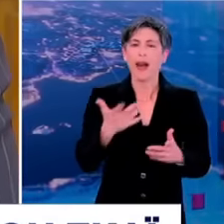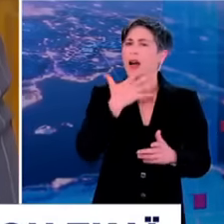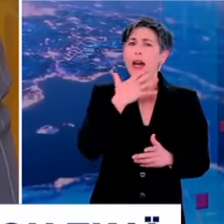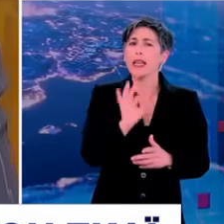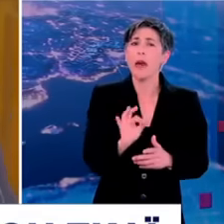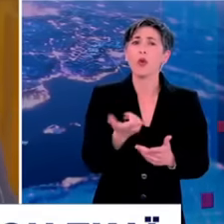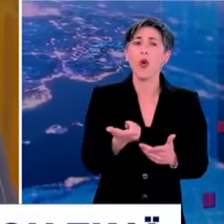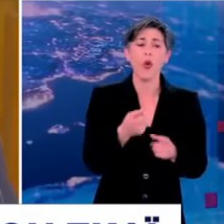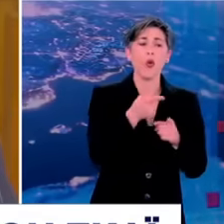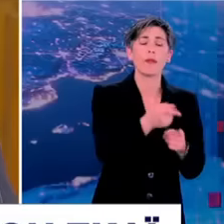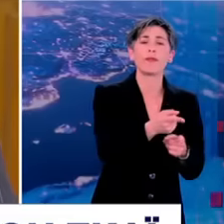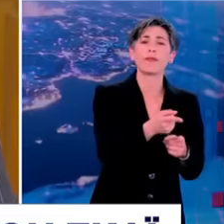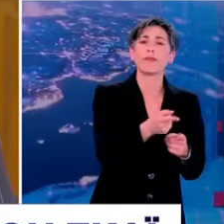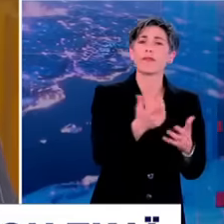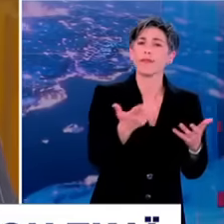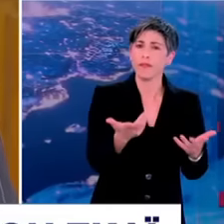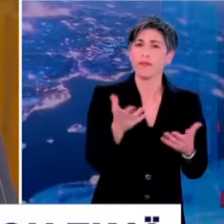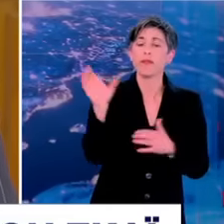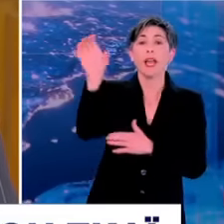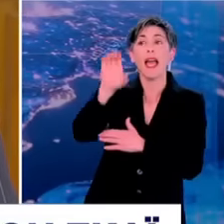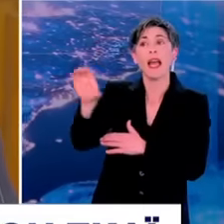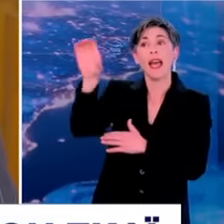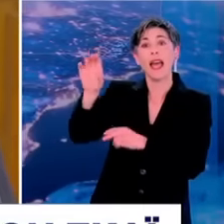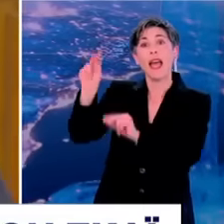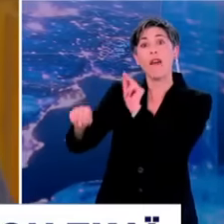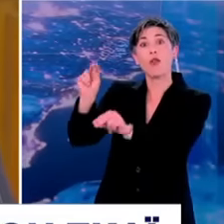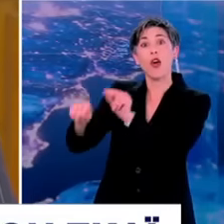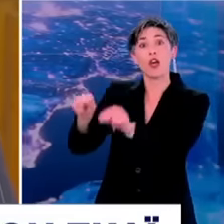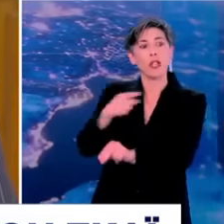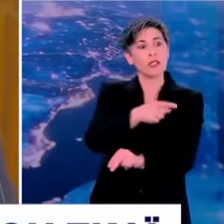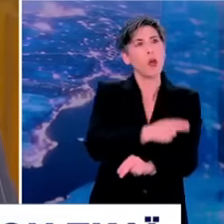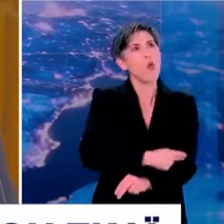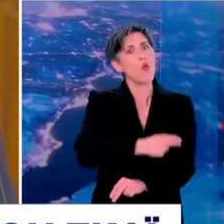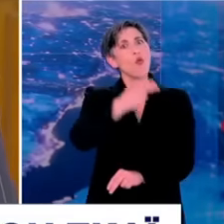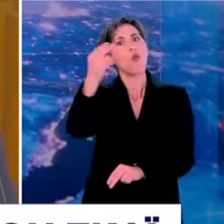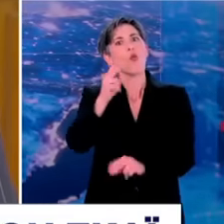έχετε αναγάγει τις ευρωεκλογές σε εθνικές κάλπες?